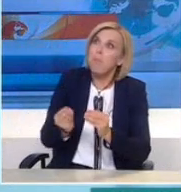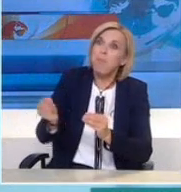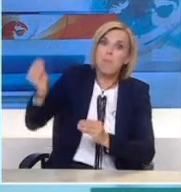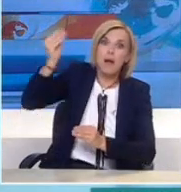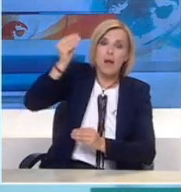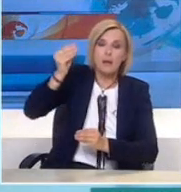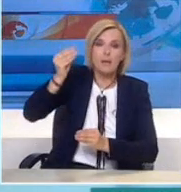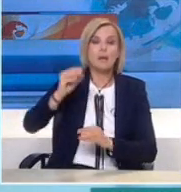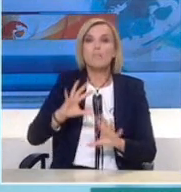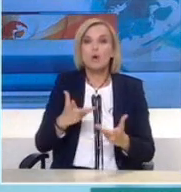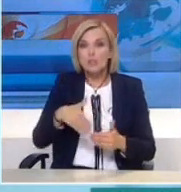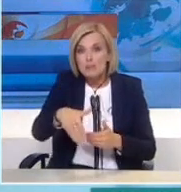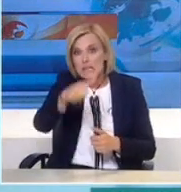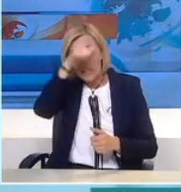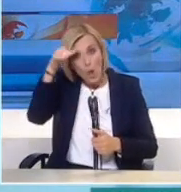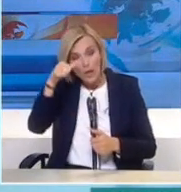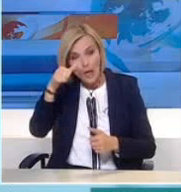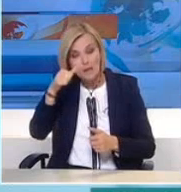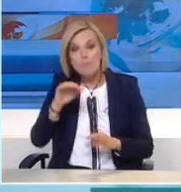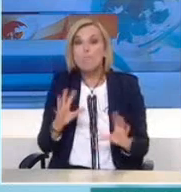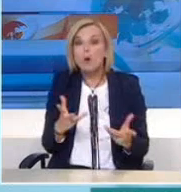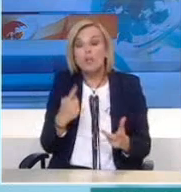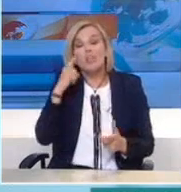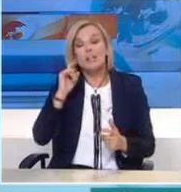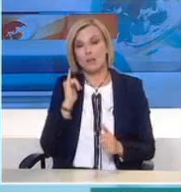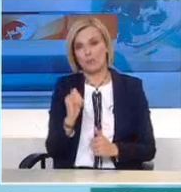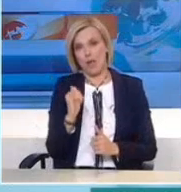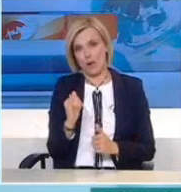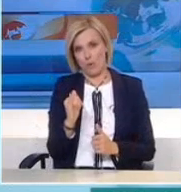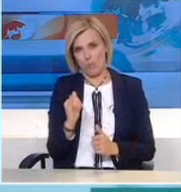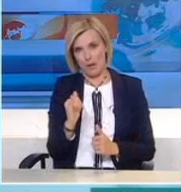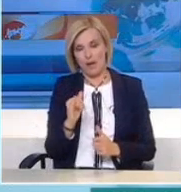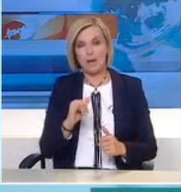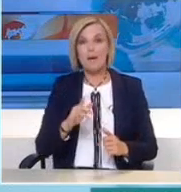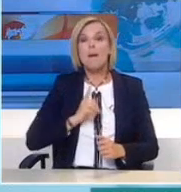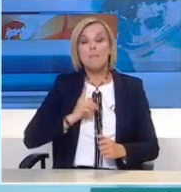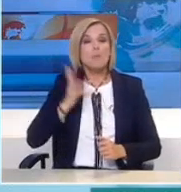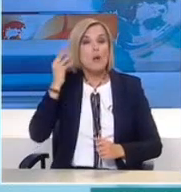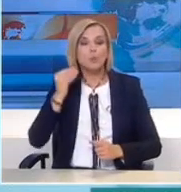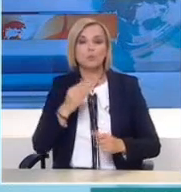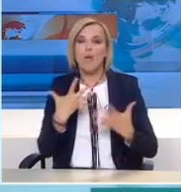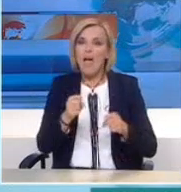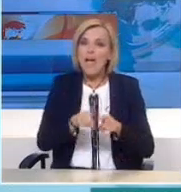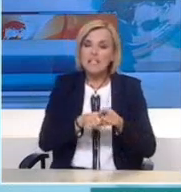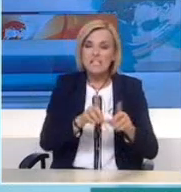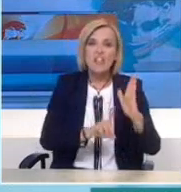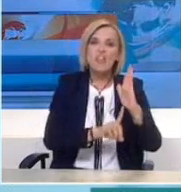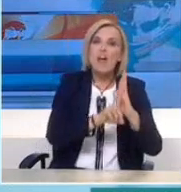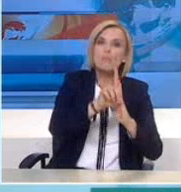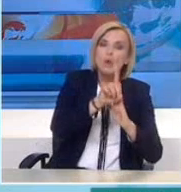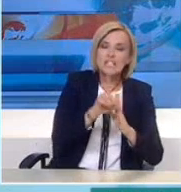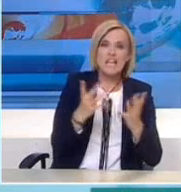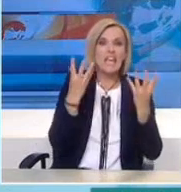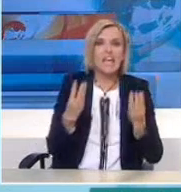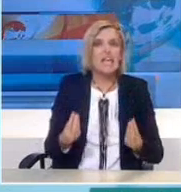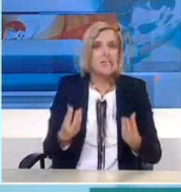τον νέο κοροναϊό και δεν τοποθετήθηκε όσον αφορά τη θερμοκρασία, την υγρασία ή την υπεριόδια ακτινοβολία και